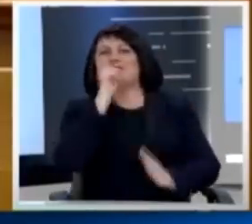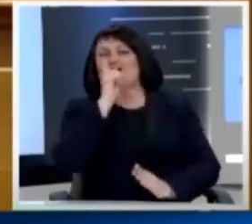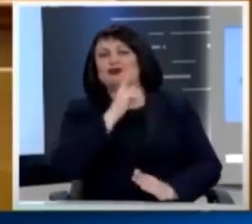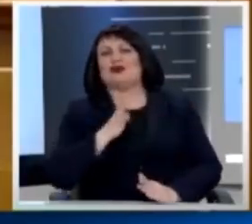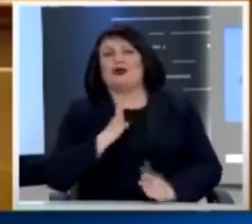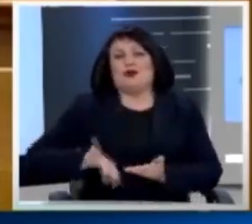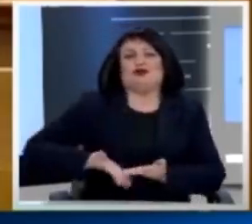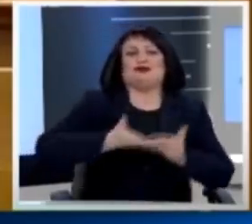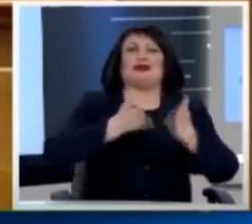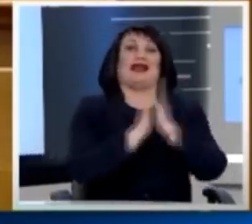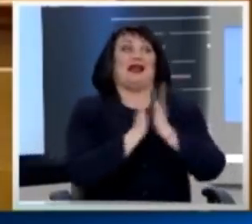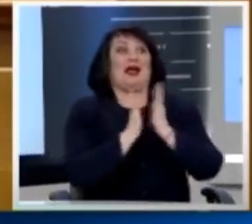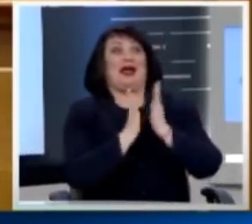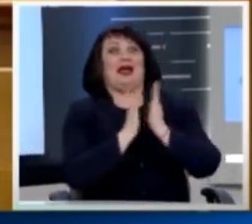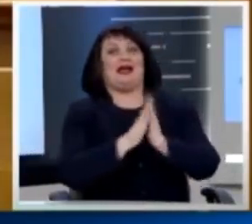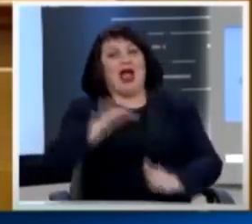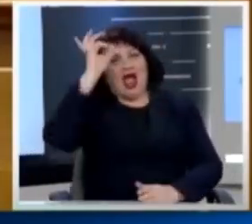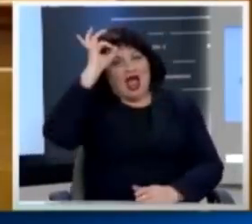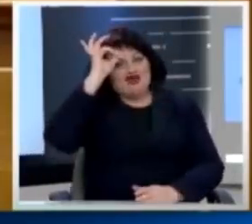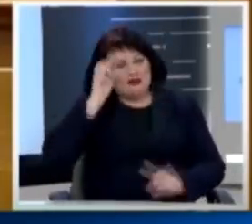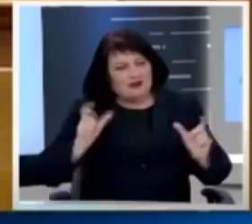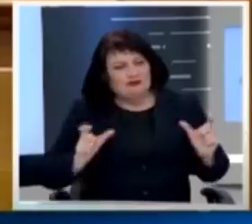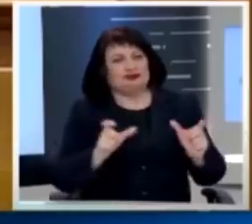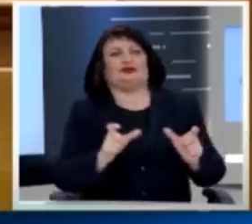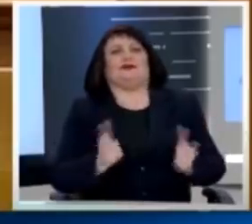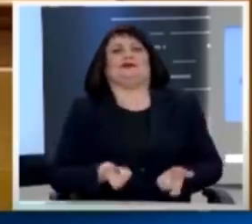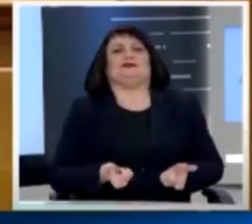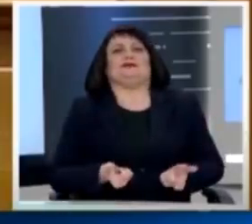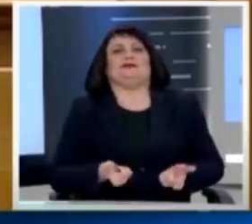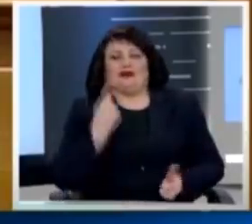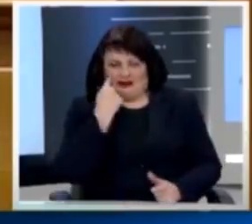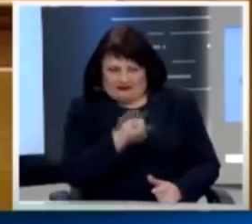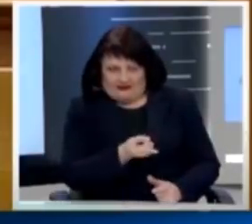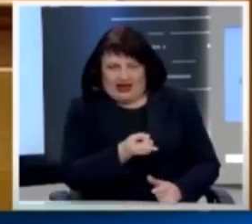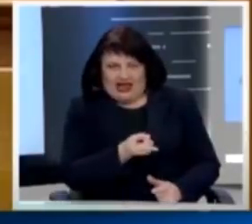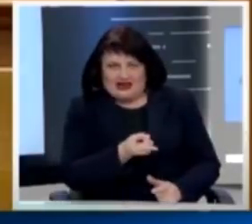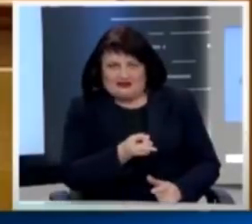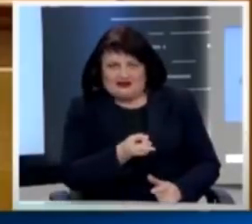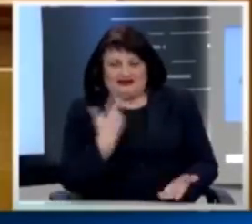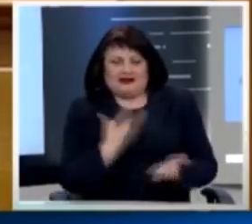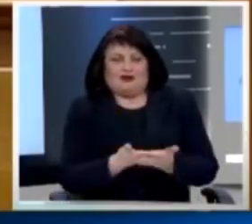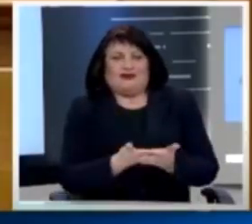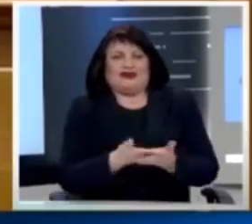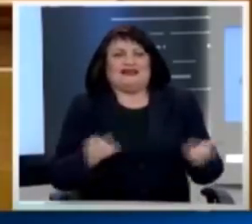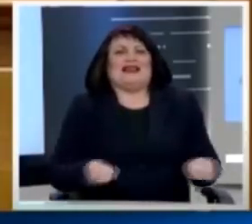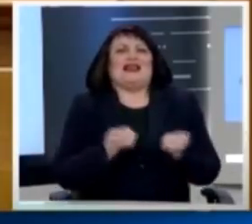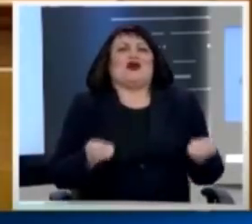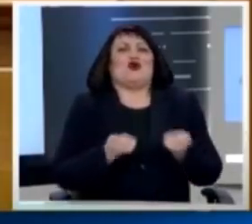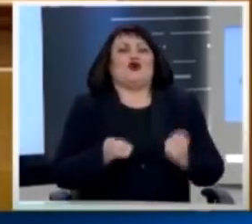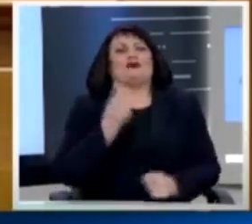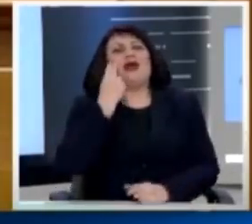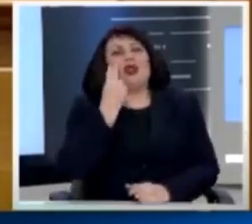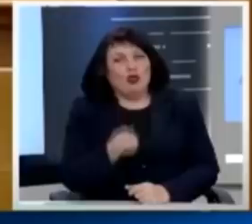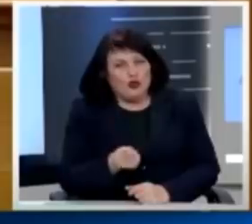αυτό και ξαναφέρνετε αστυνομικές άβρες. Τα γεγονότα είναι πεισματάρικα πράγματα. Και αρκεί να τα